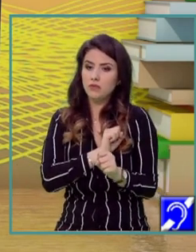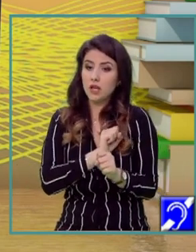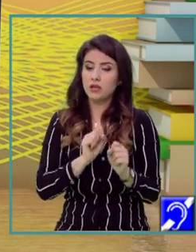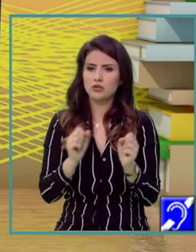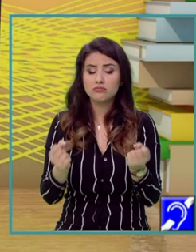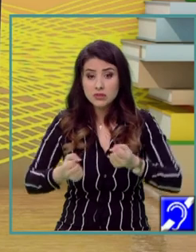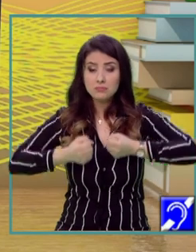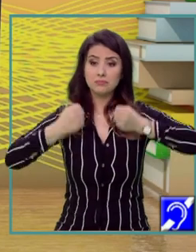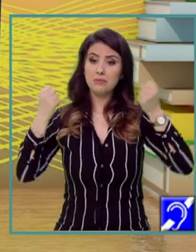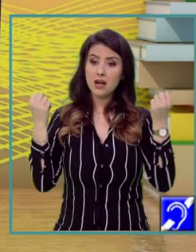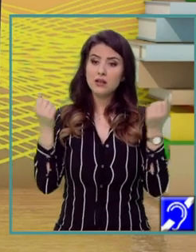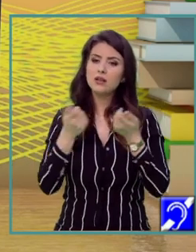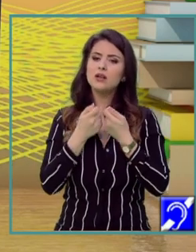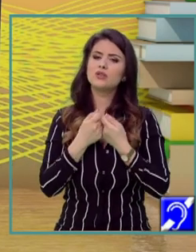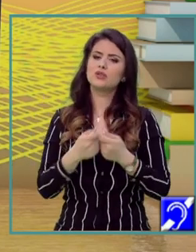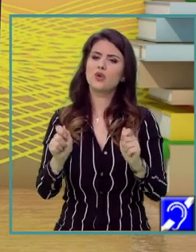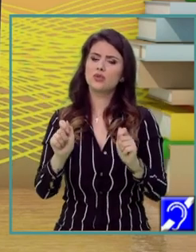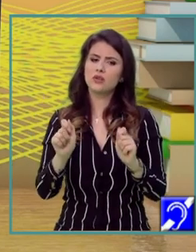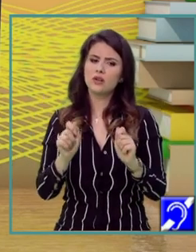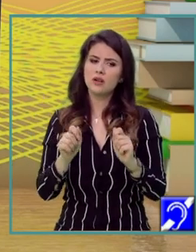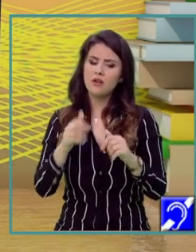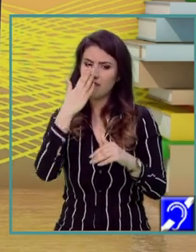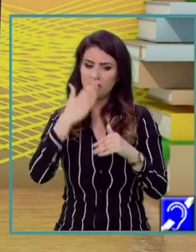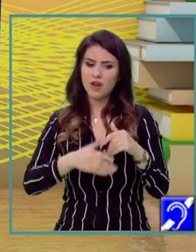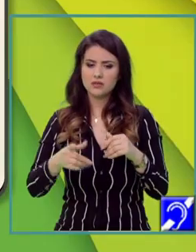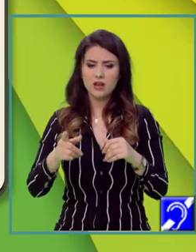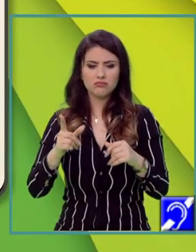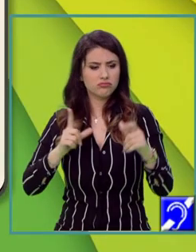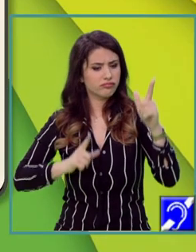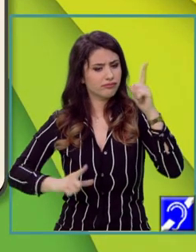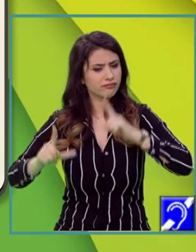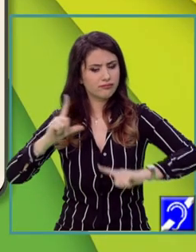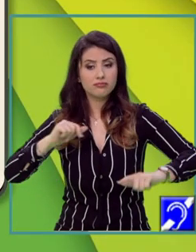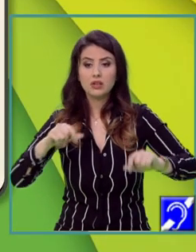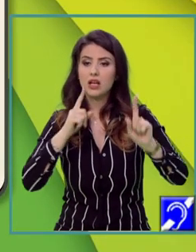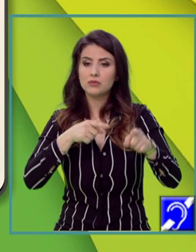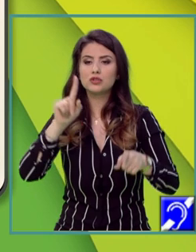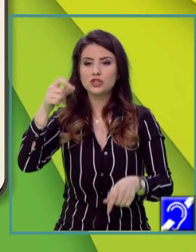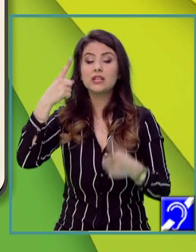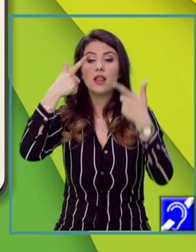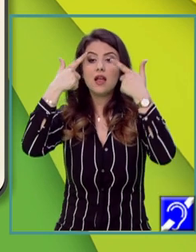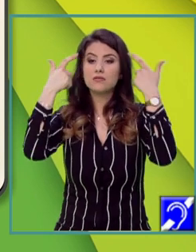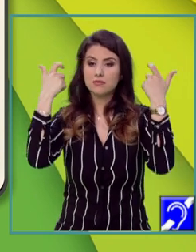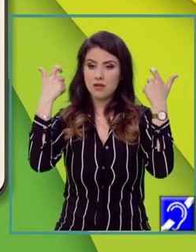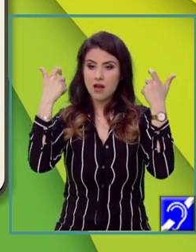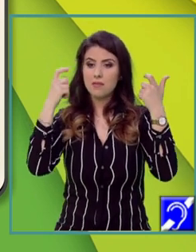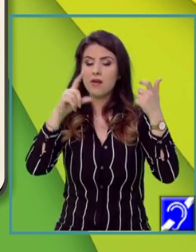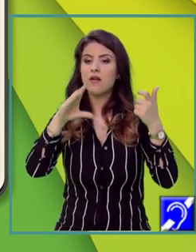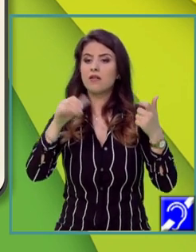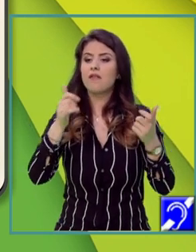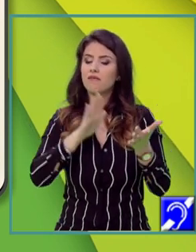groază Da tuturor în fața ne mirosuri război se realizează faptul că dramă personală